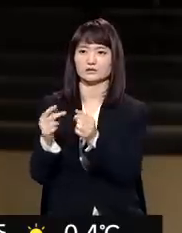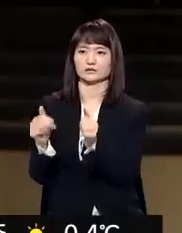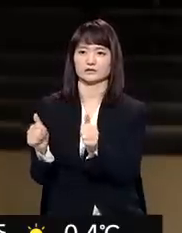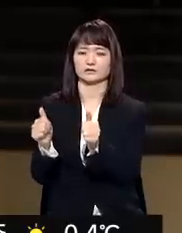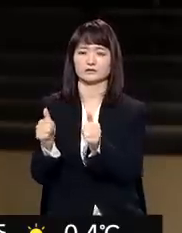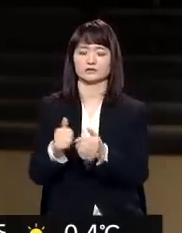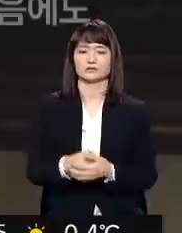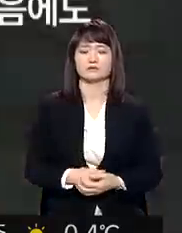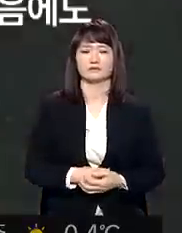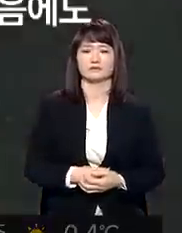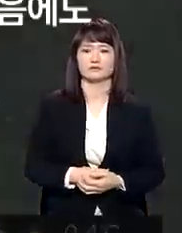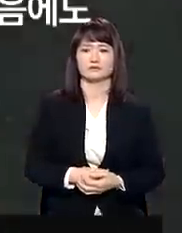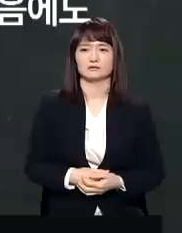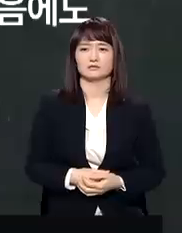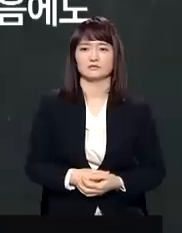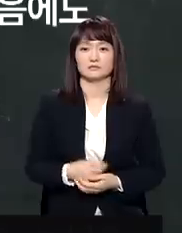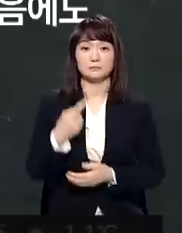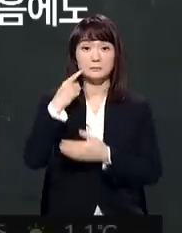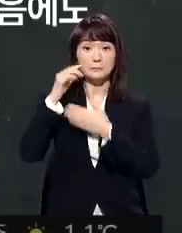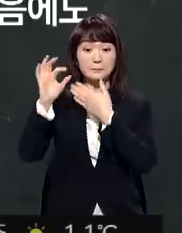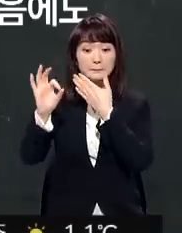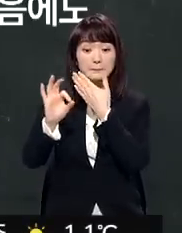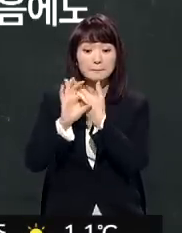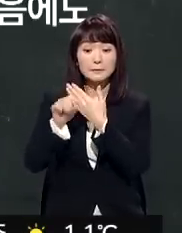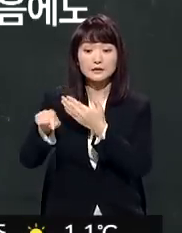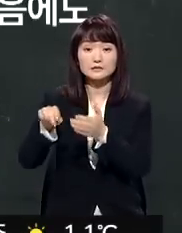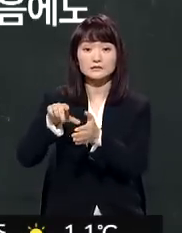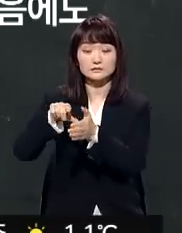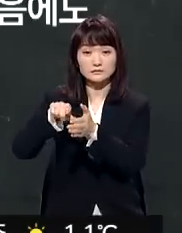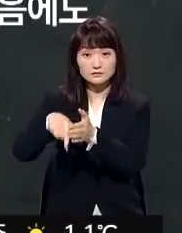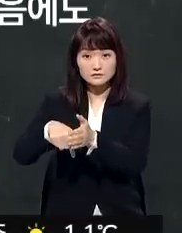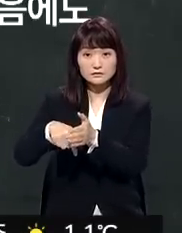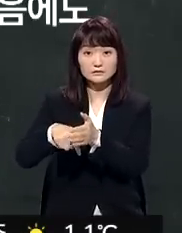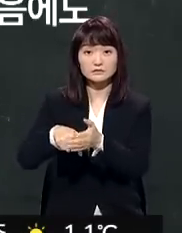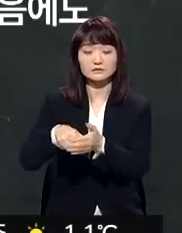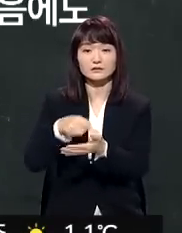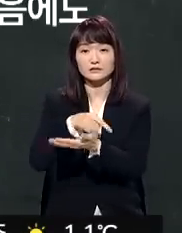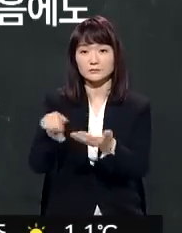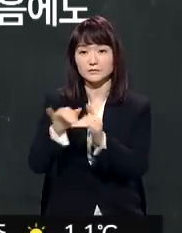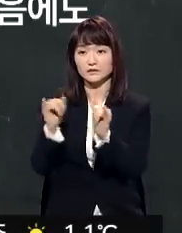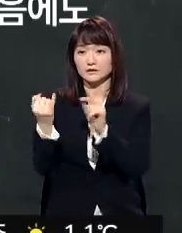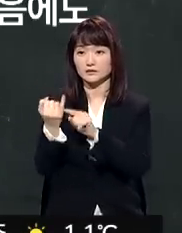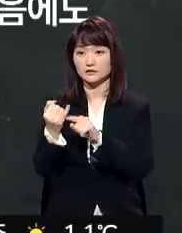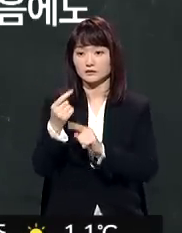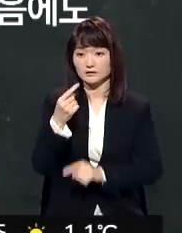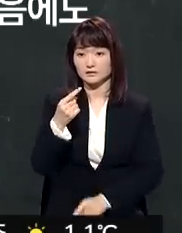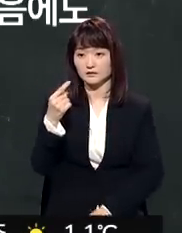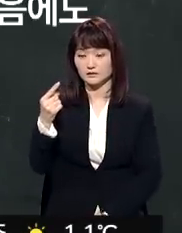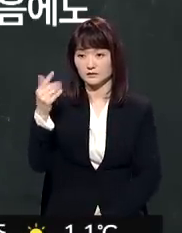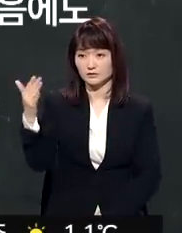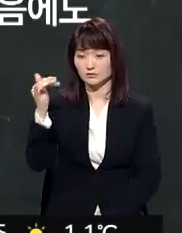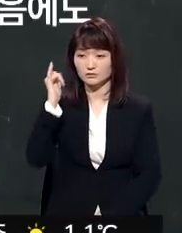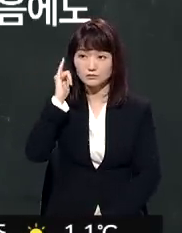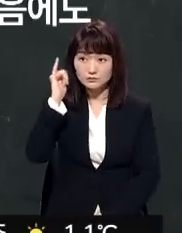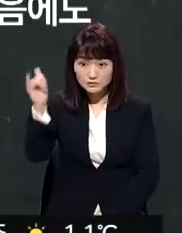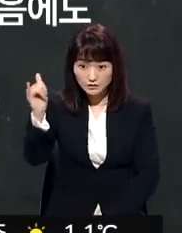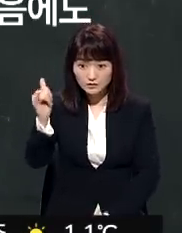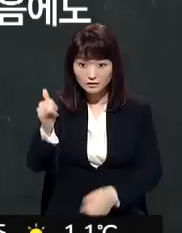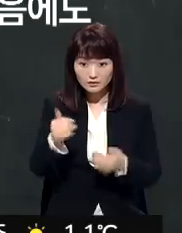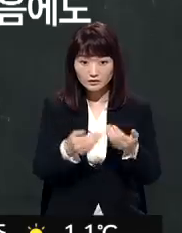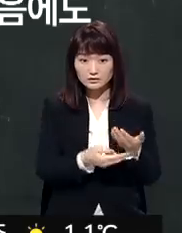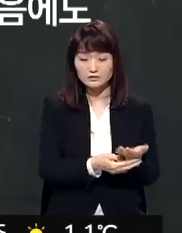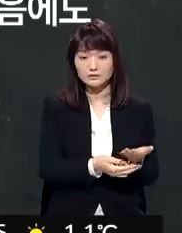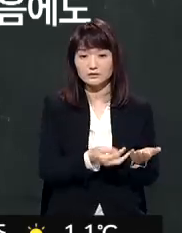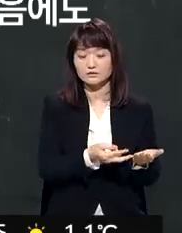경우는 성경에 얘기를 했는데 만약에 그 시점에 피해자를 119에 신고해서 옮겼다면 살았을 가능성이